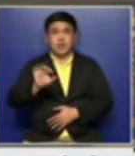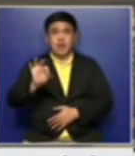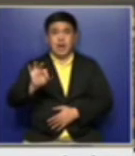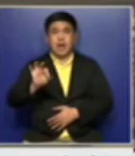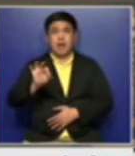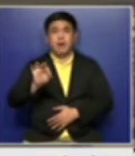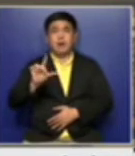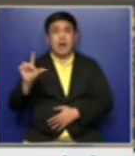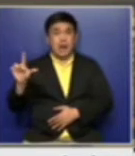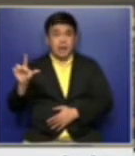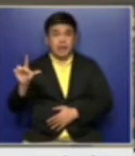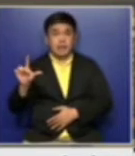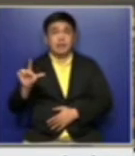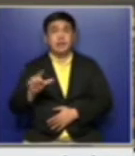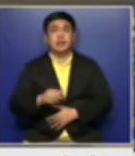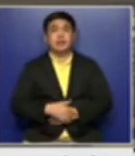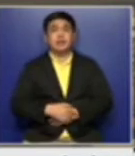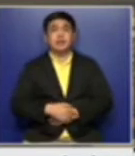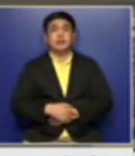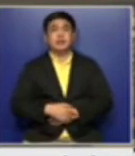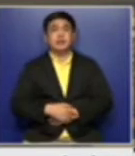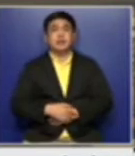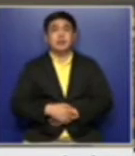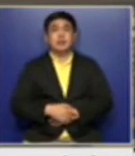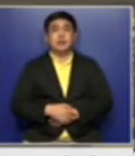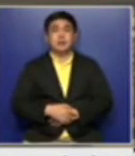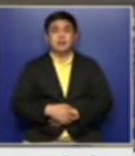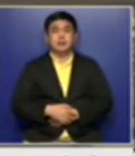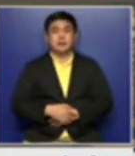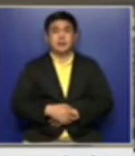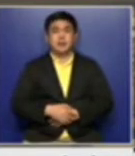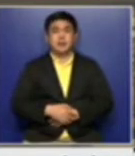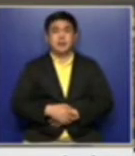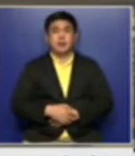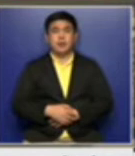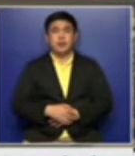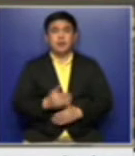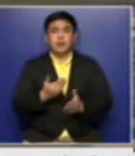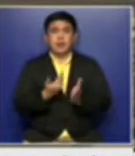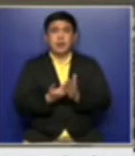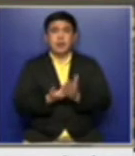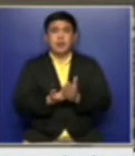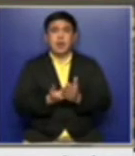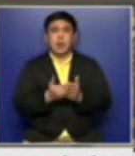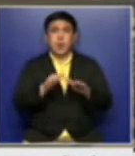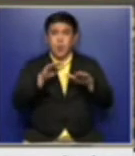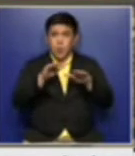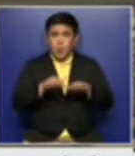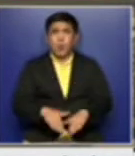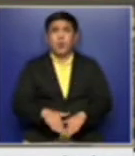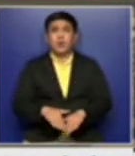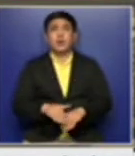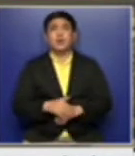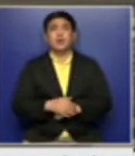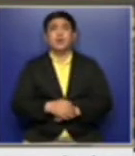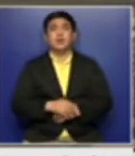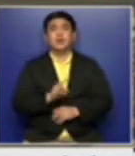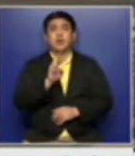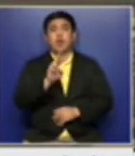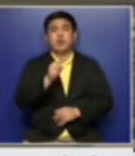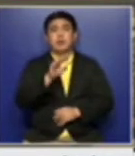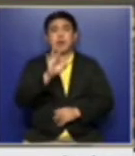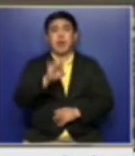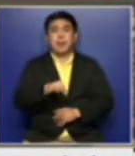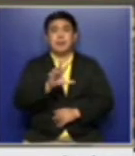467,512 ล้าน52ล้านบาทนะคะโดยลดลงงบประมาณนี้ลดลง